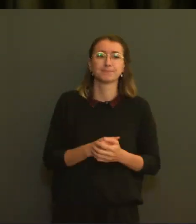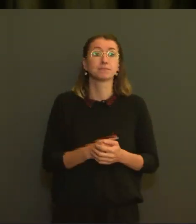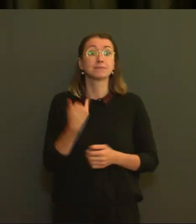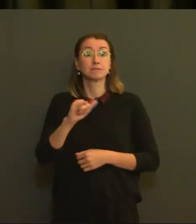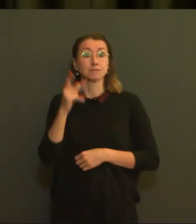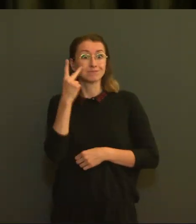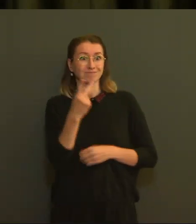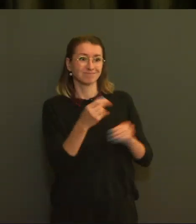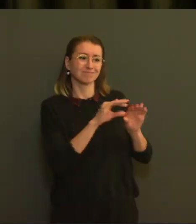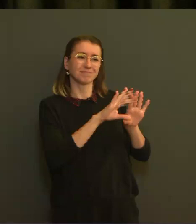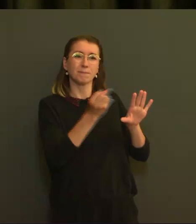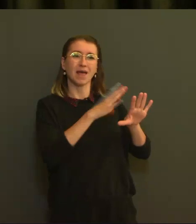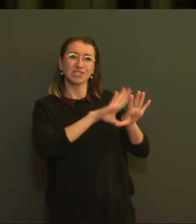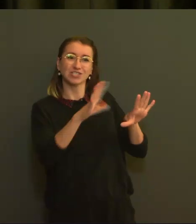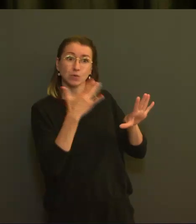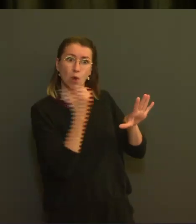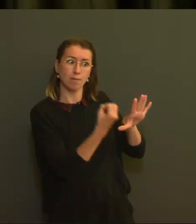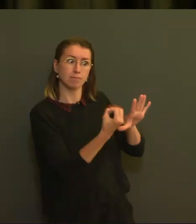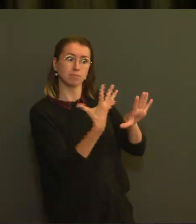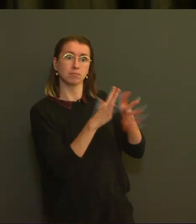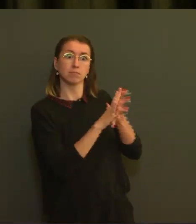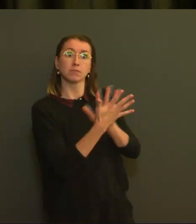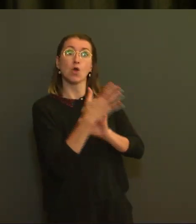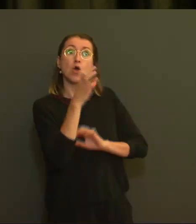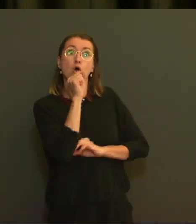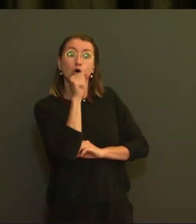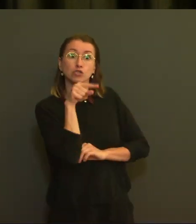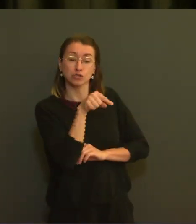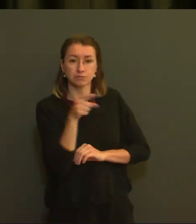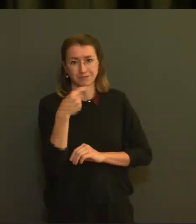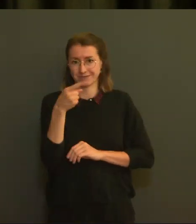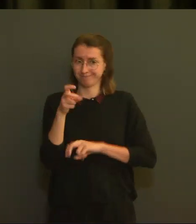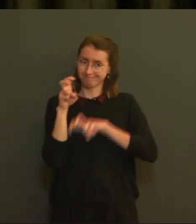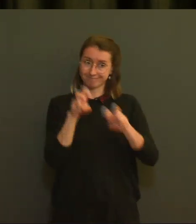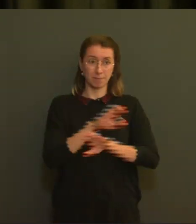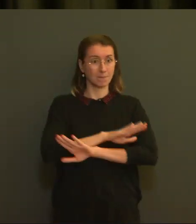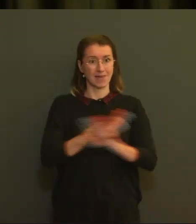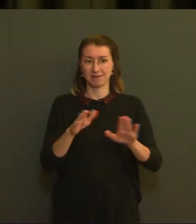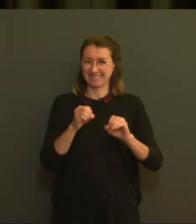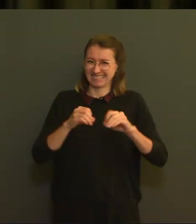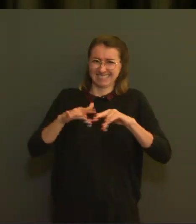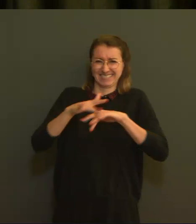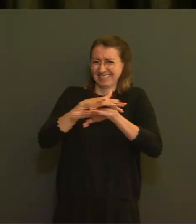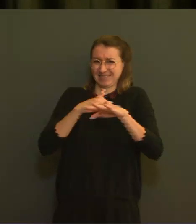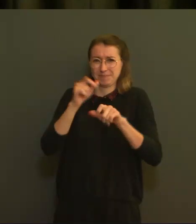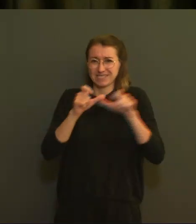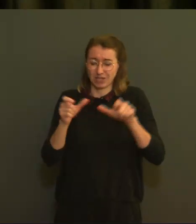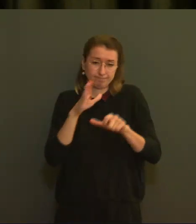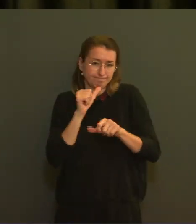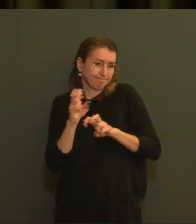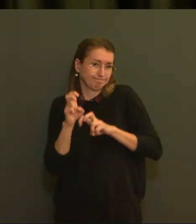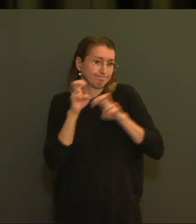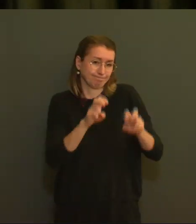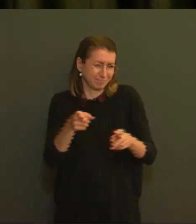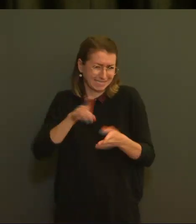ou à l'orange, nous vous déconseillons de vous rendre sur place. Ça veut dire que la plage est trop dense.